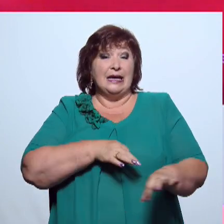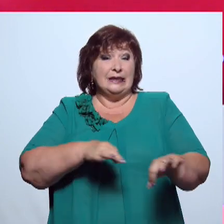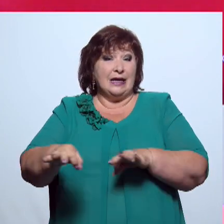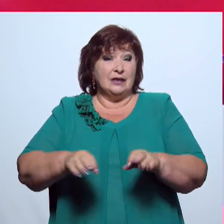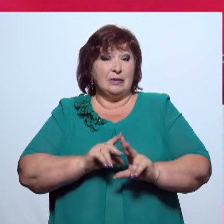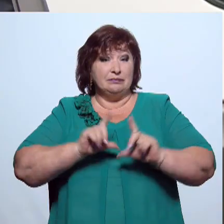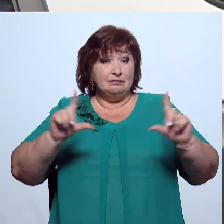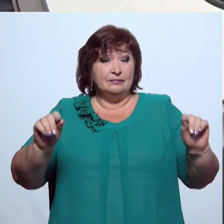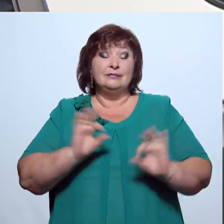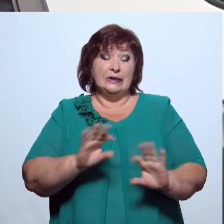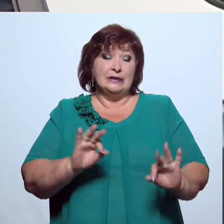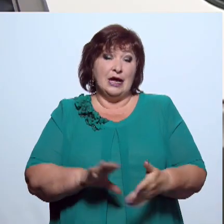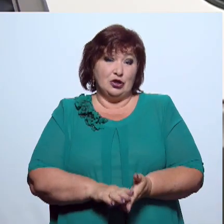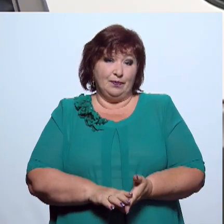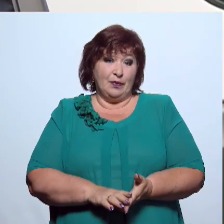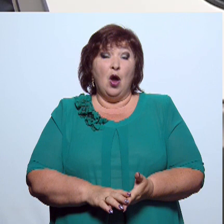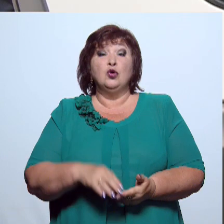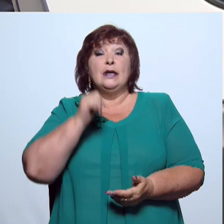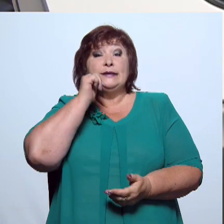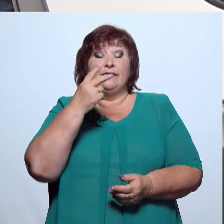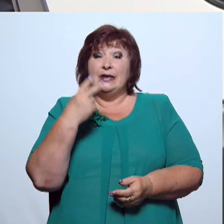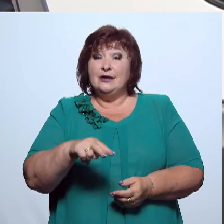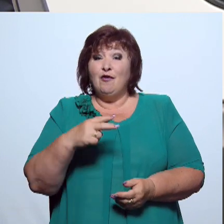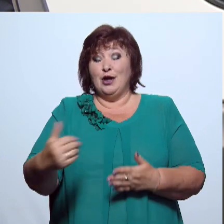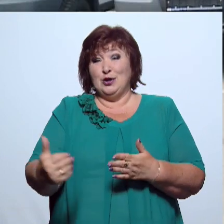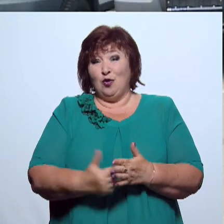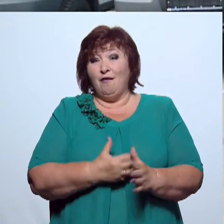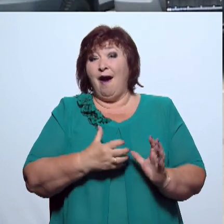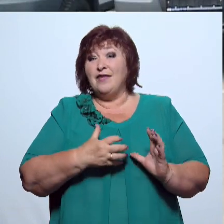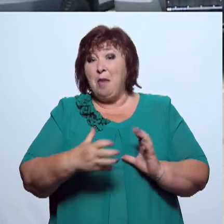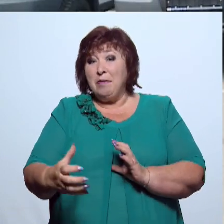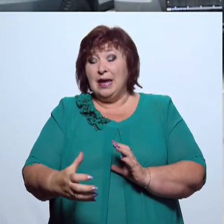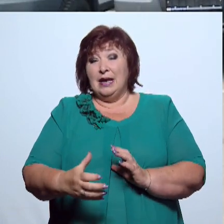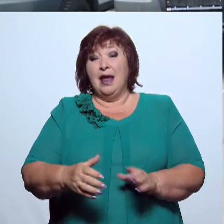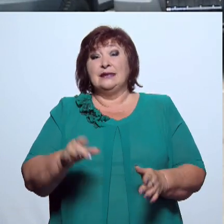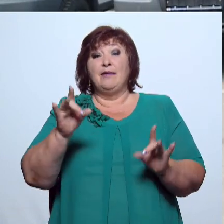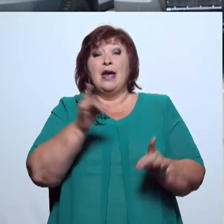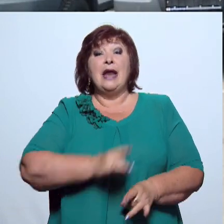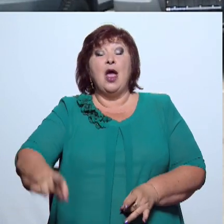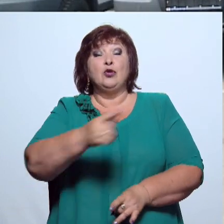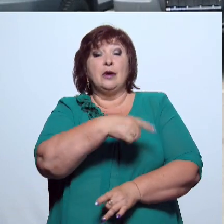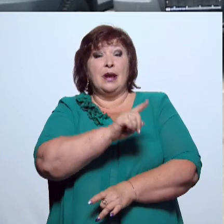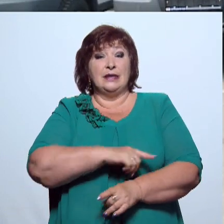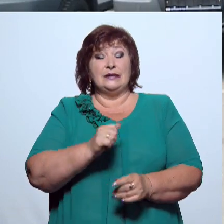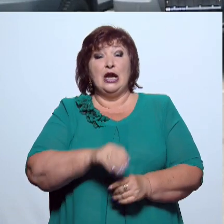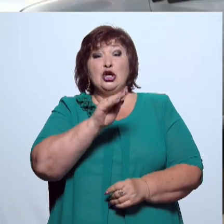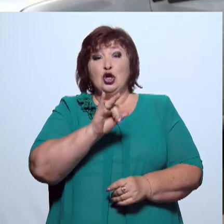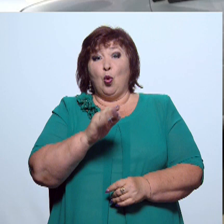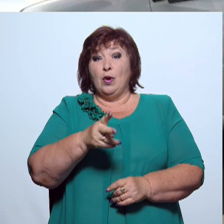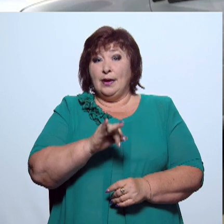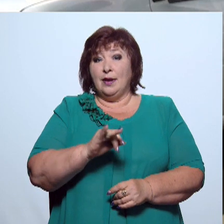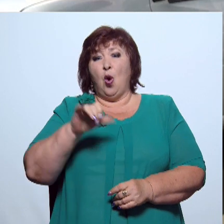Байгозина. Уже завтра эти 20 новых автомобилей заменят в районных больницах республики старые «Жигули» и